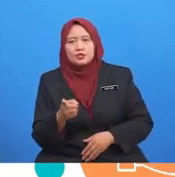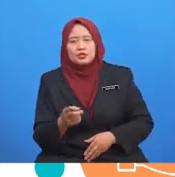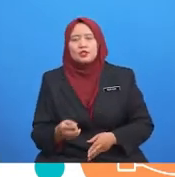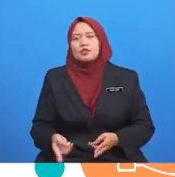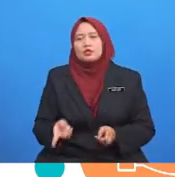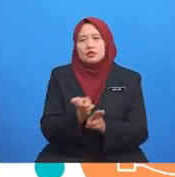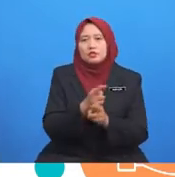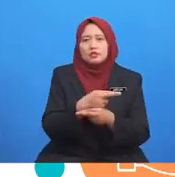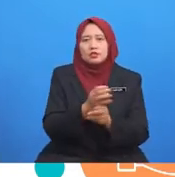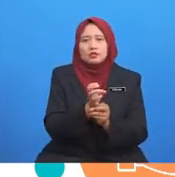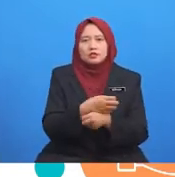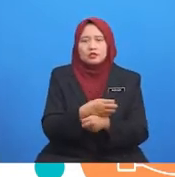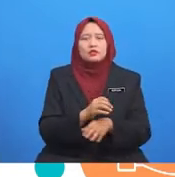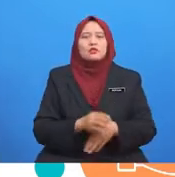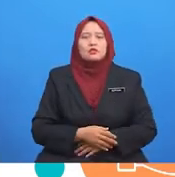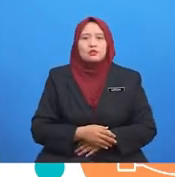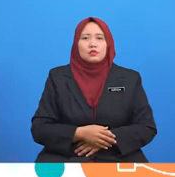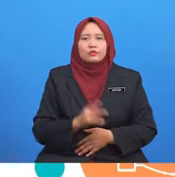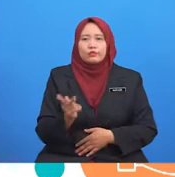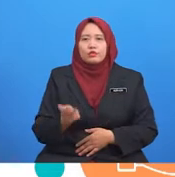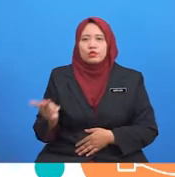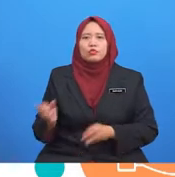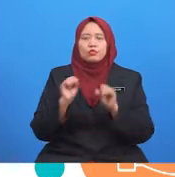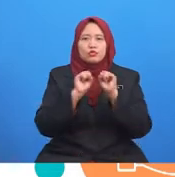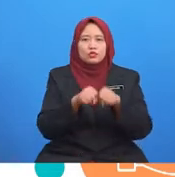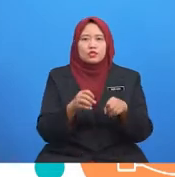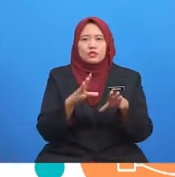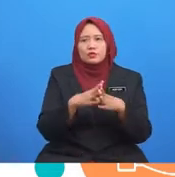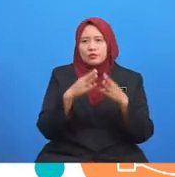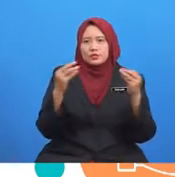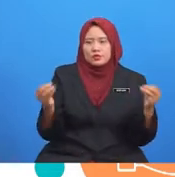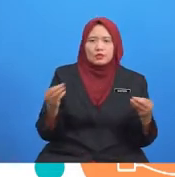Produk boleh menyelesaikan masalah yang dikenal pasti.